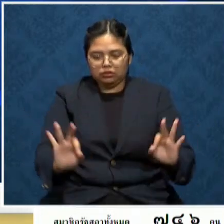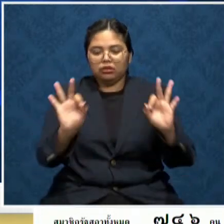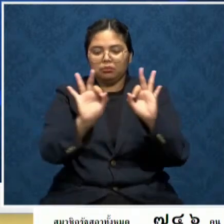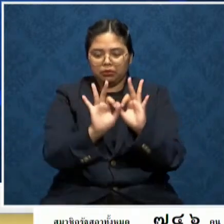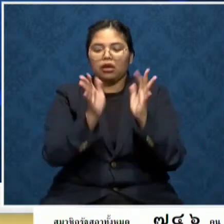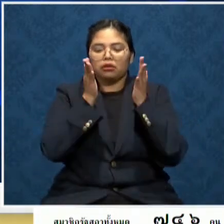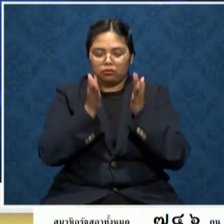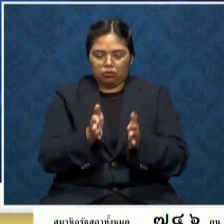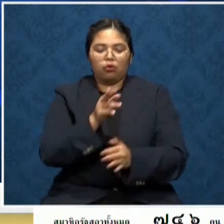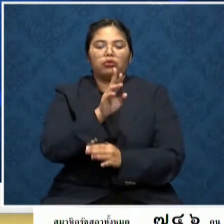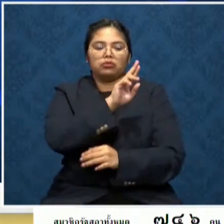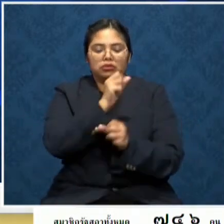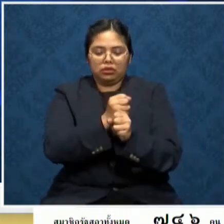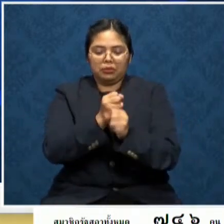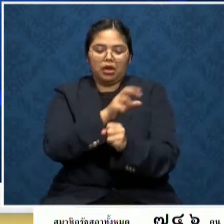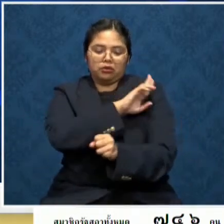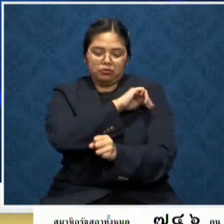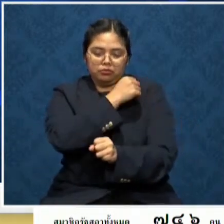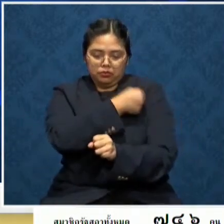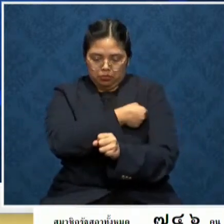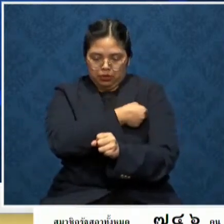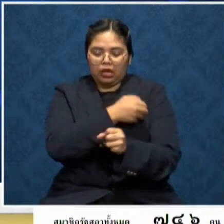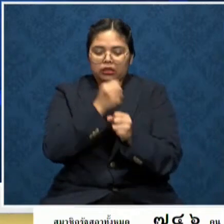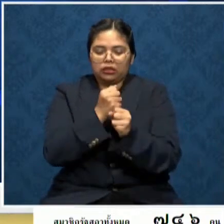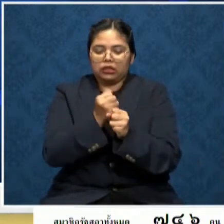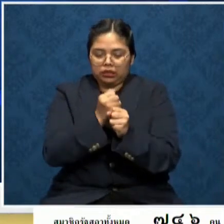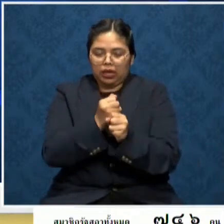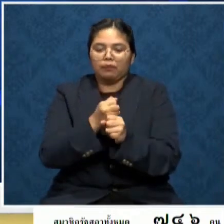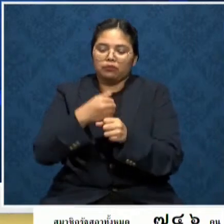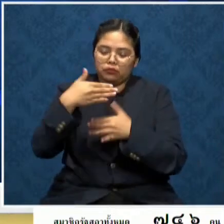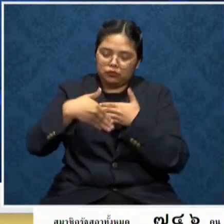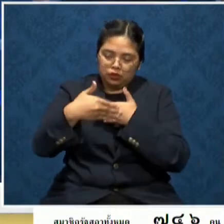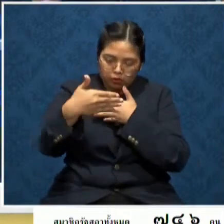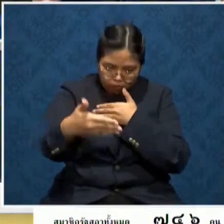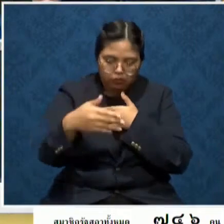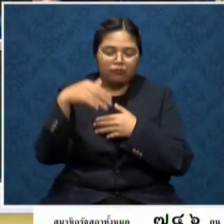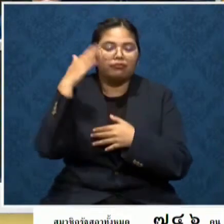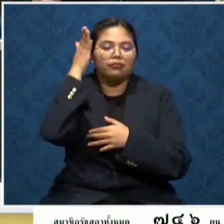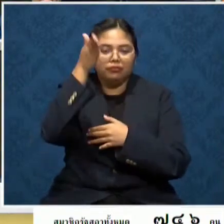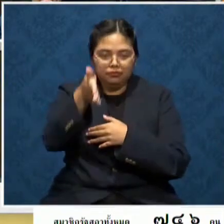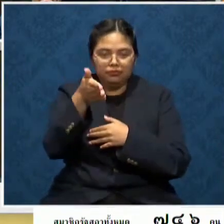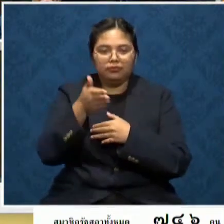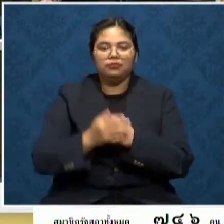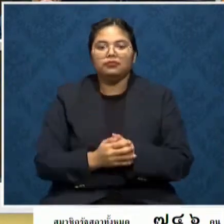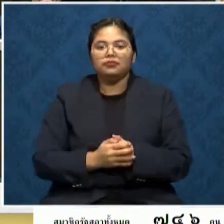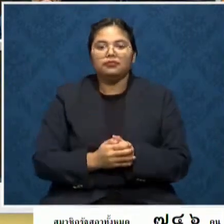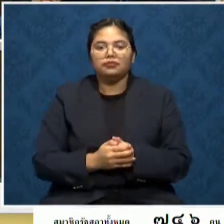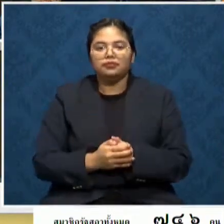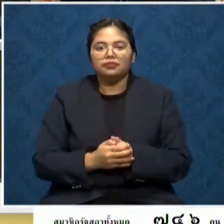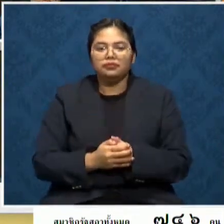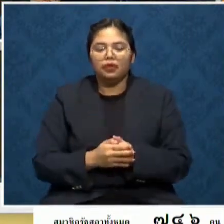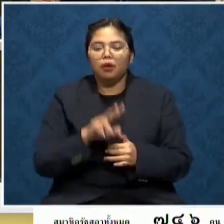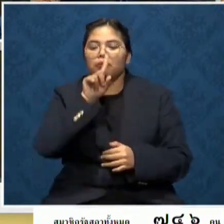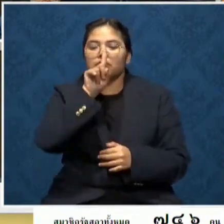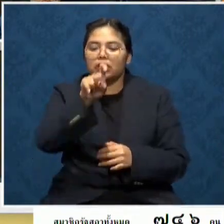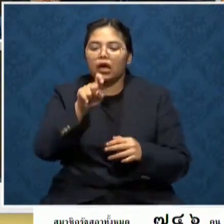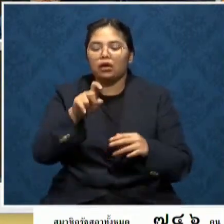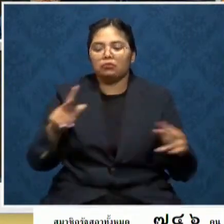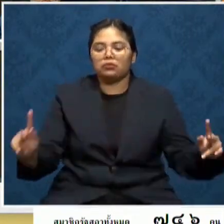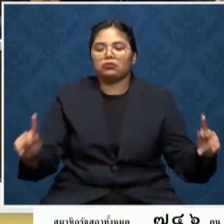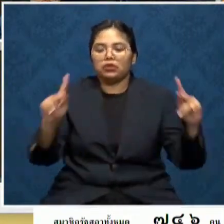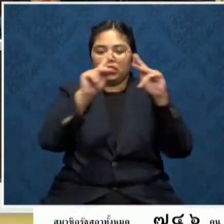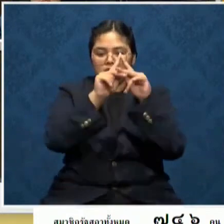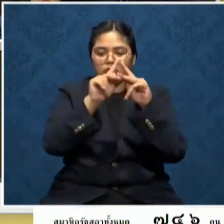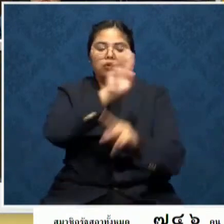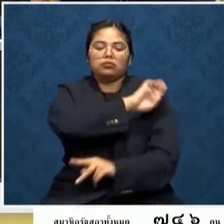ศาห์ปั้นเขาขึ้มาให้อยู่ใระบบของเราต่อไปผมมคถานผทพฒชาญ ปยัท่านนายกและทานรธมติสาธนาสุขนะครัว่าท่าน